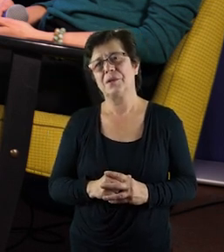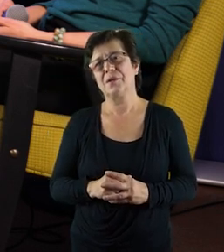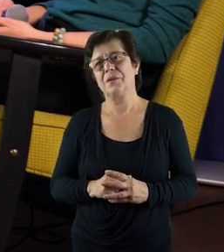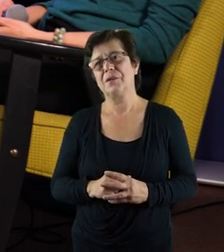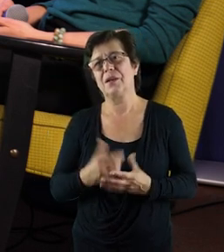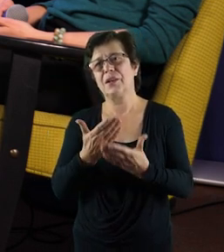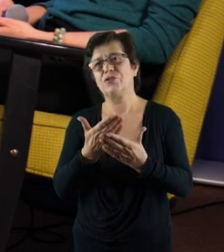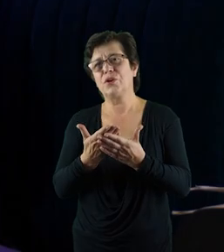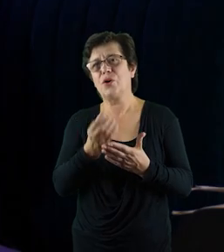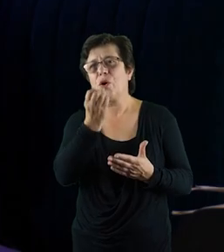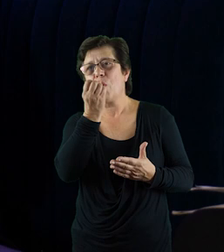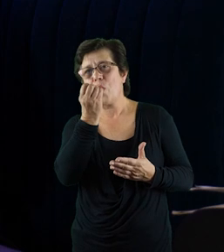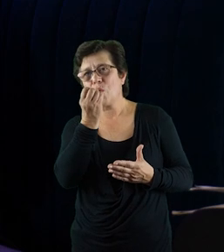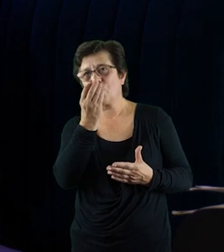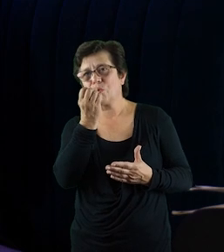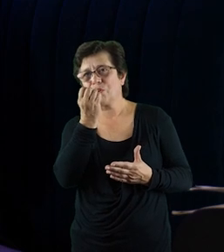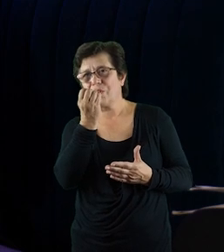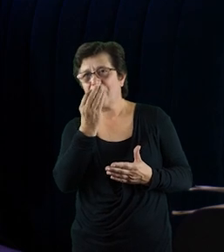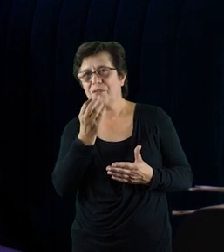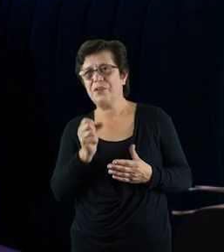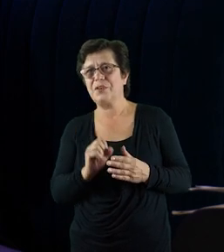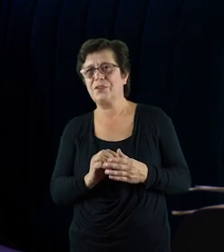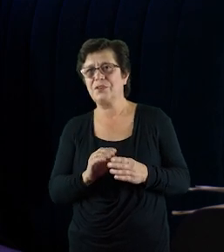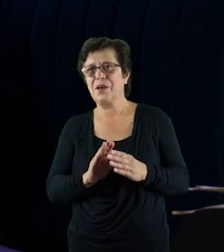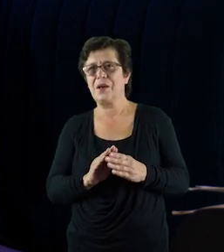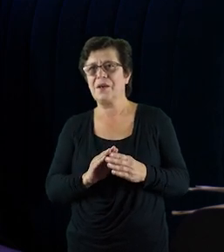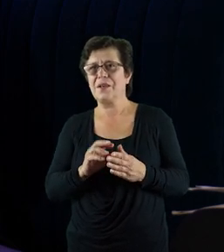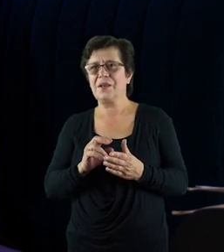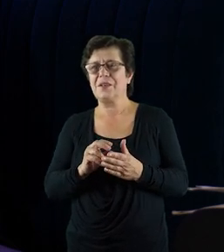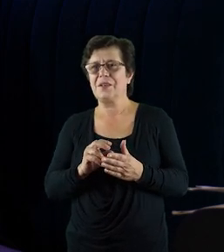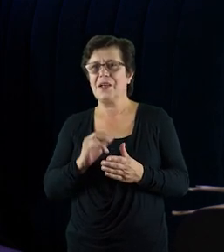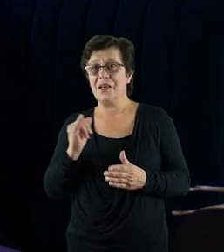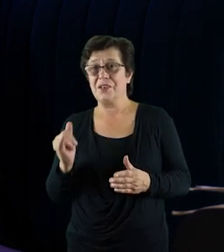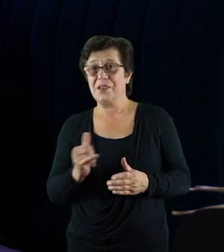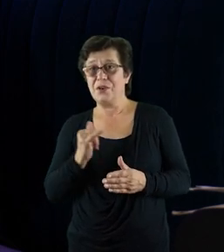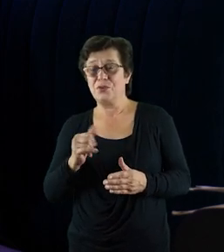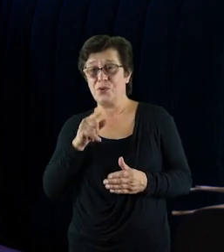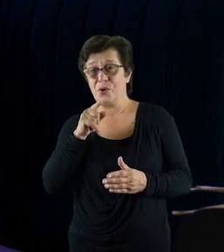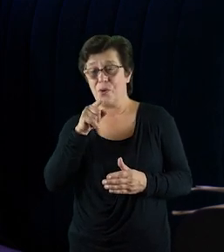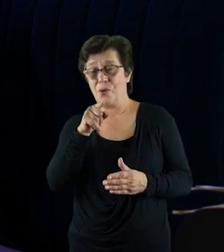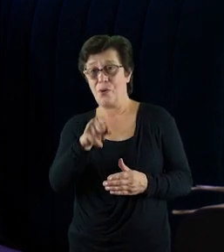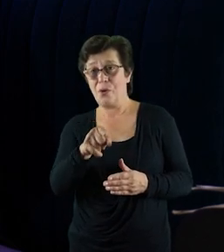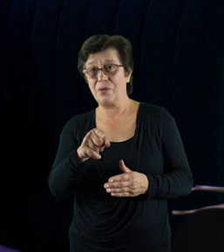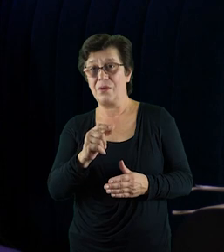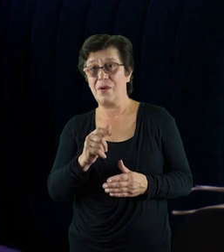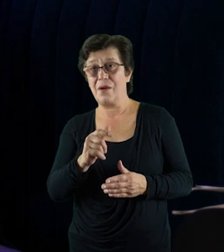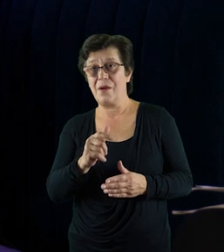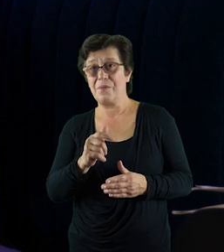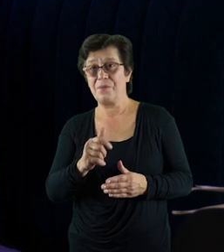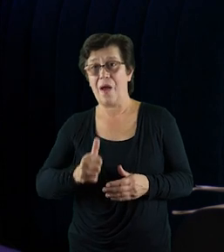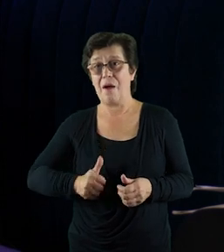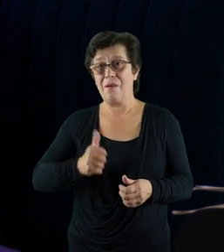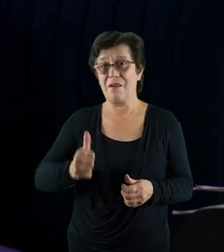dlaczego Różewicz jednak z dystansem do niego podchodził? No, jeśli on go chwalił, mówiąc, że pisze takie